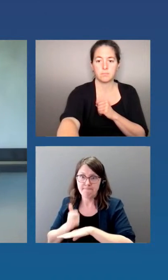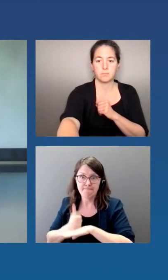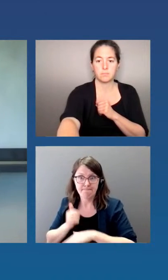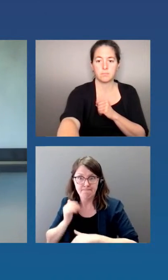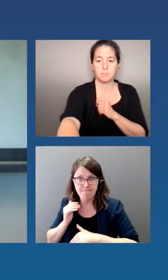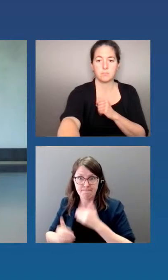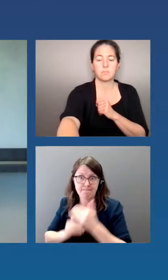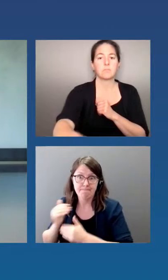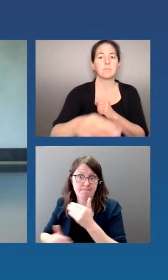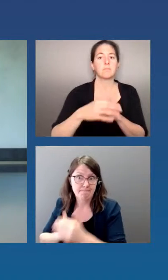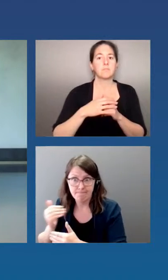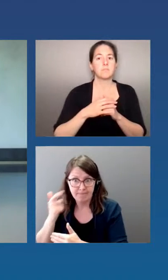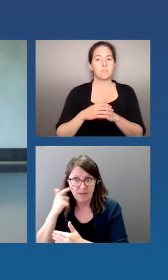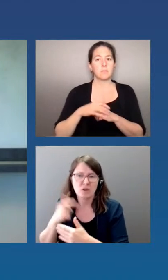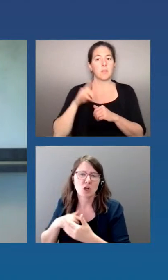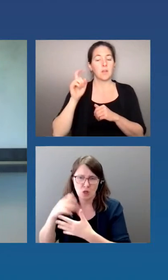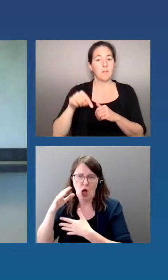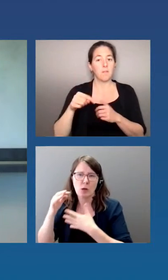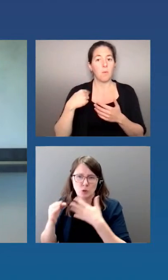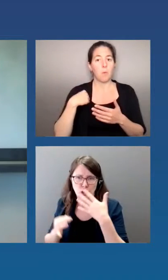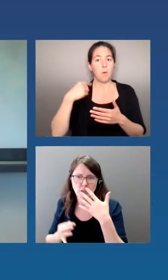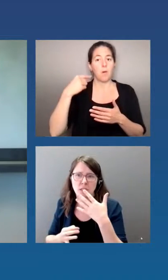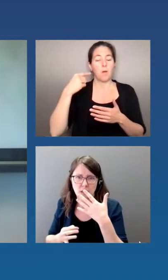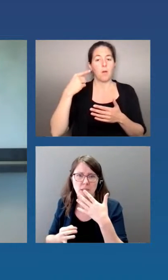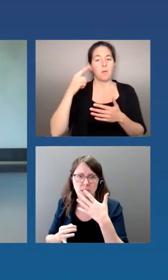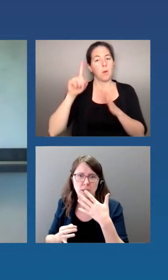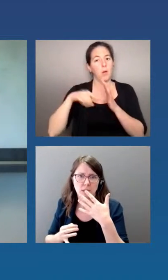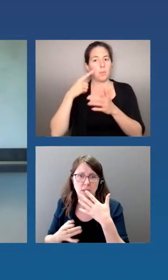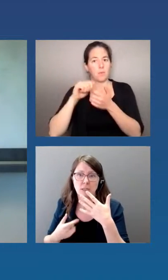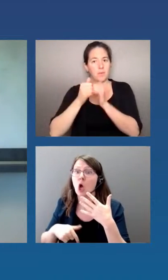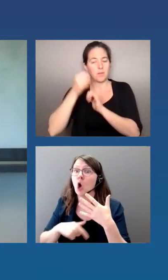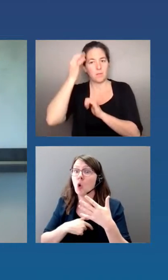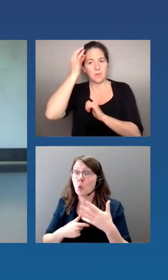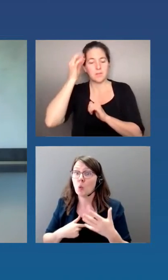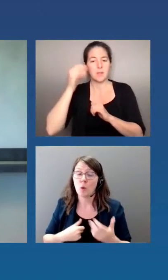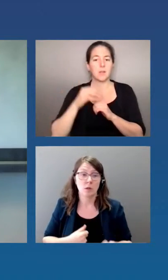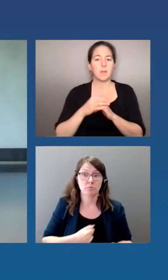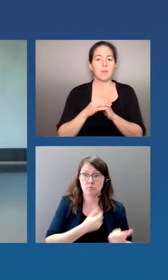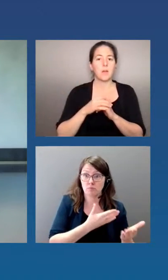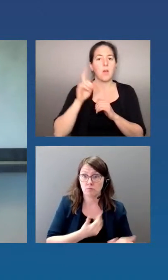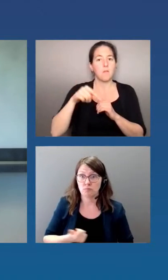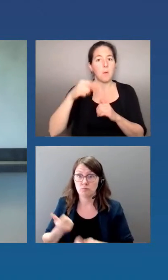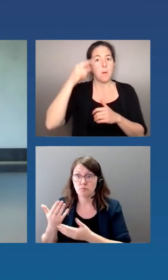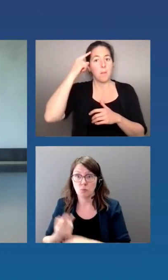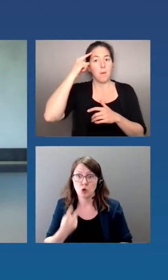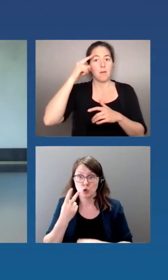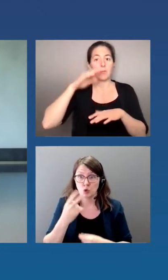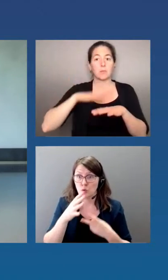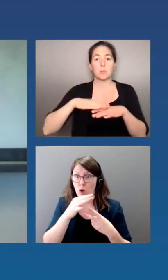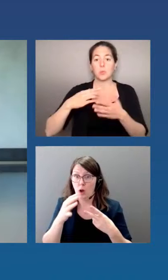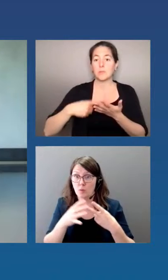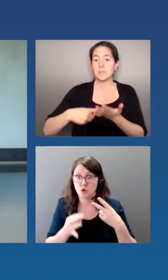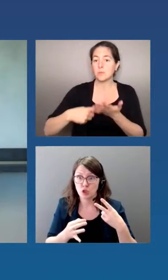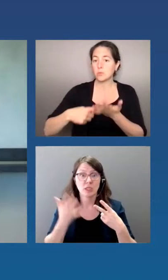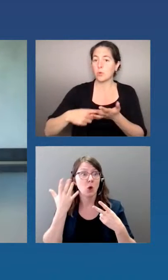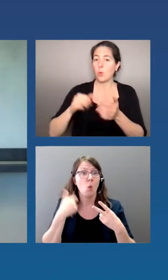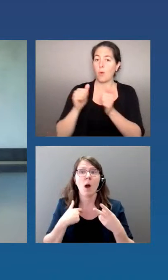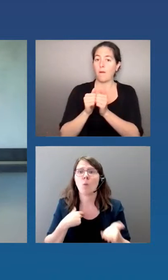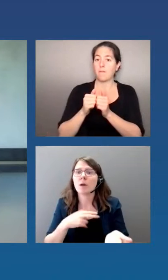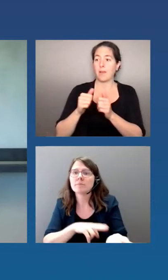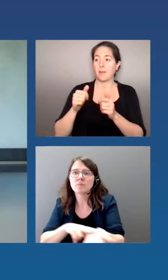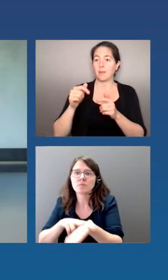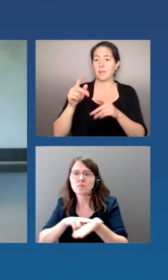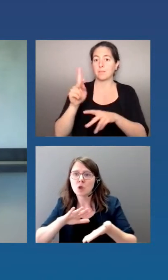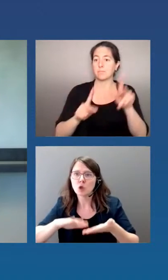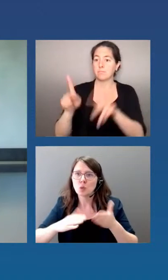il va falloir qu'on pense finalement également à la conversation qu'on va avoir avec la